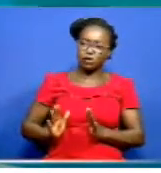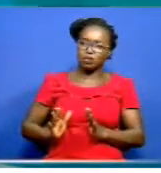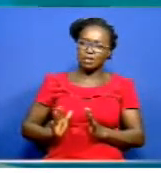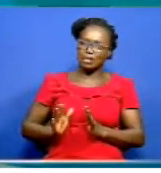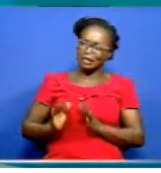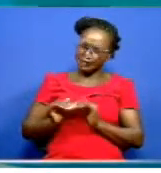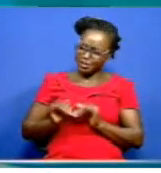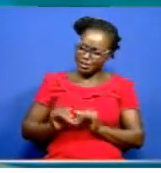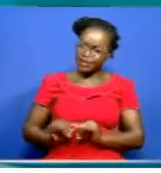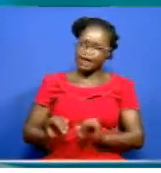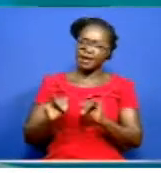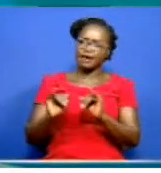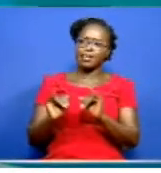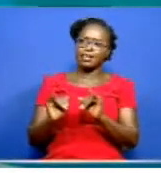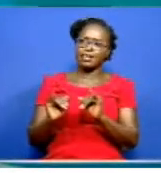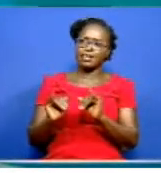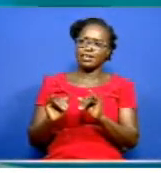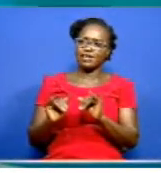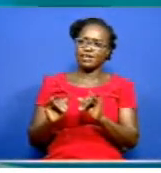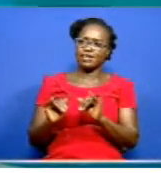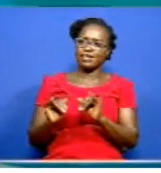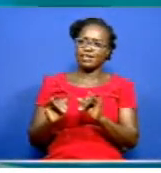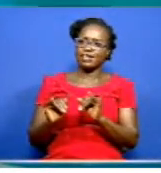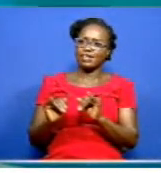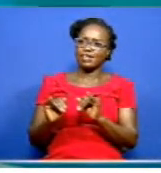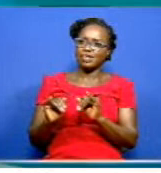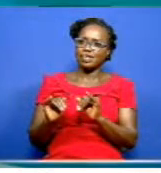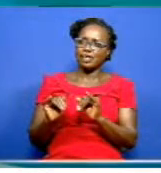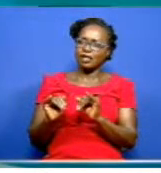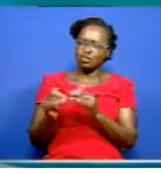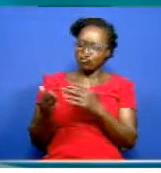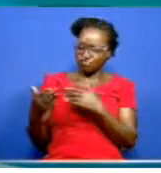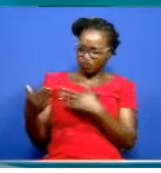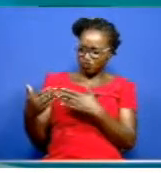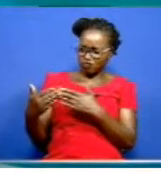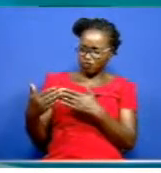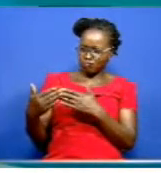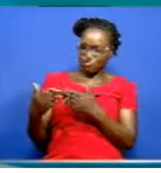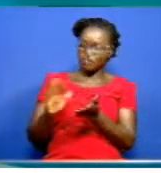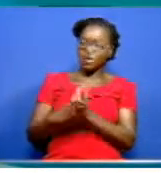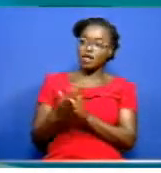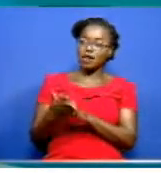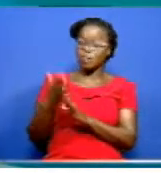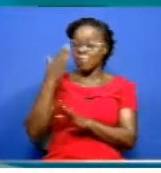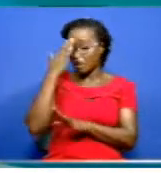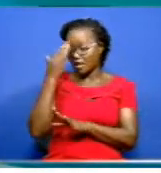kujaribu kumtengua kujaribu kukaribiana na yeye, kwa sababu